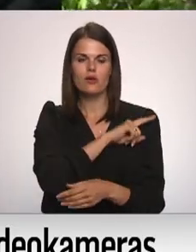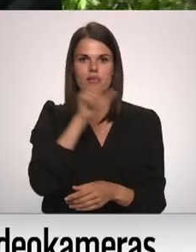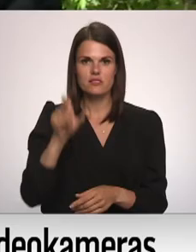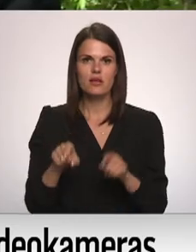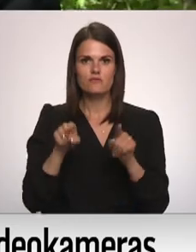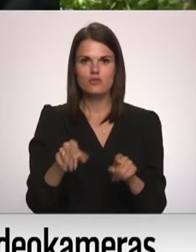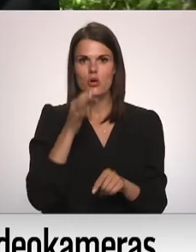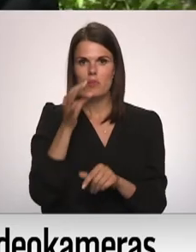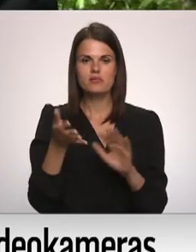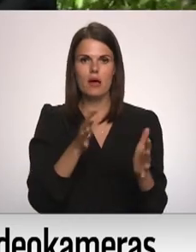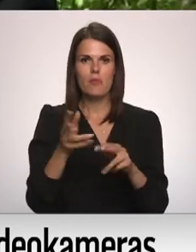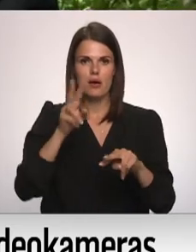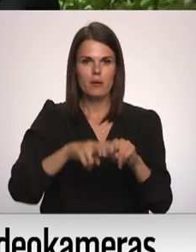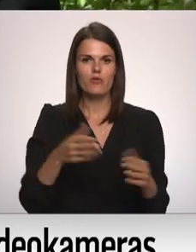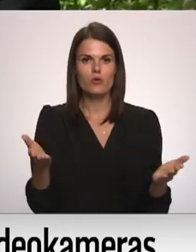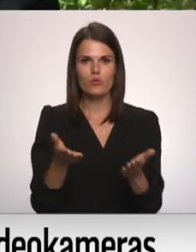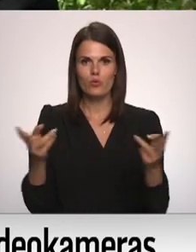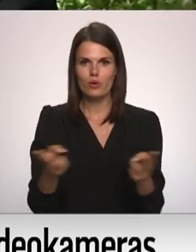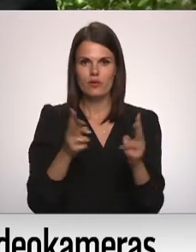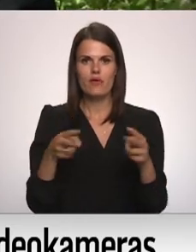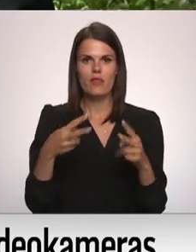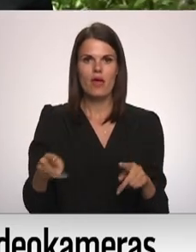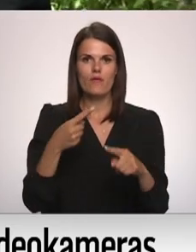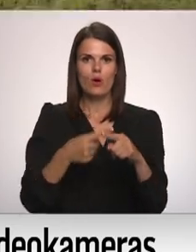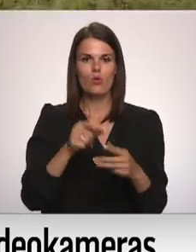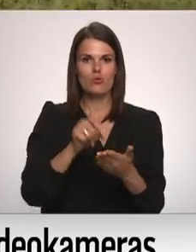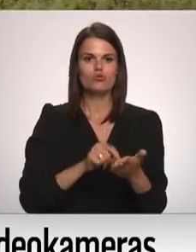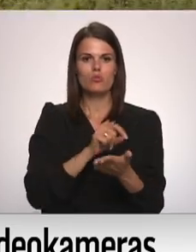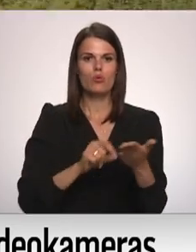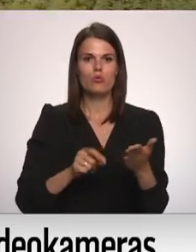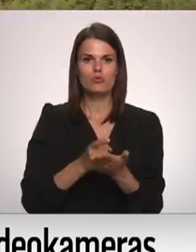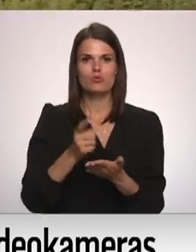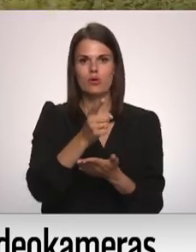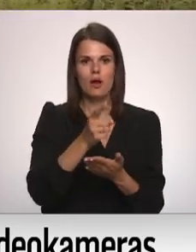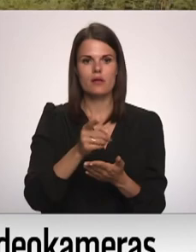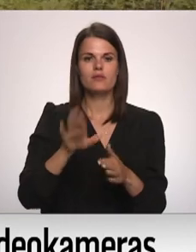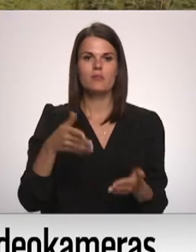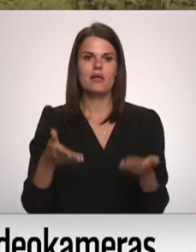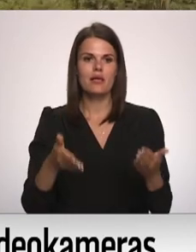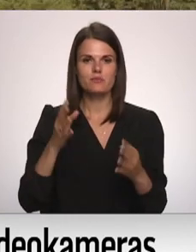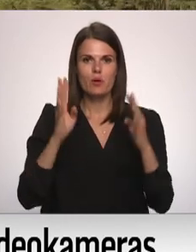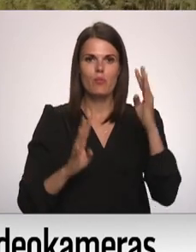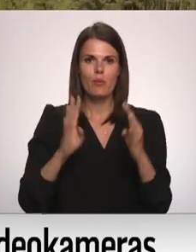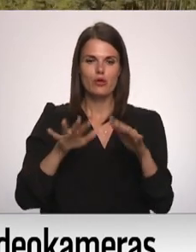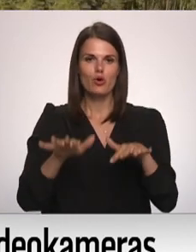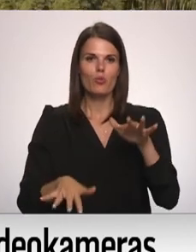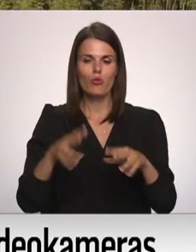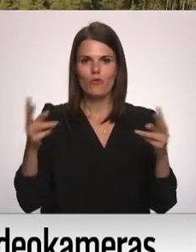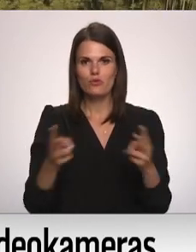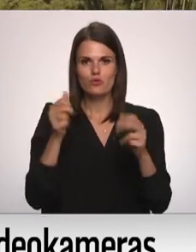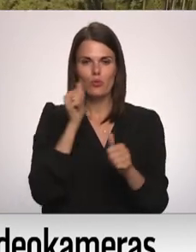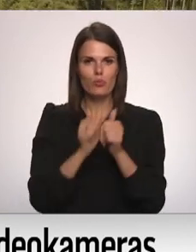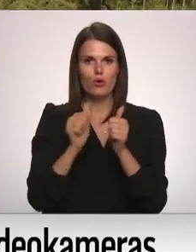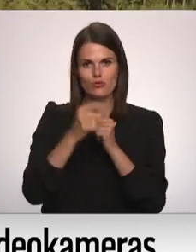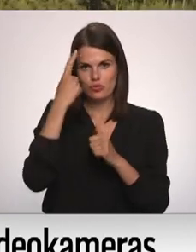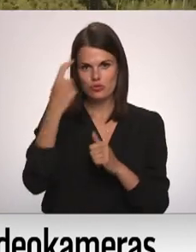pasaka vietu, apmēram, kurā vietā deg. Pat nevajag kruspunktu vilkt uz kartes. Par iespējamiem meža vai purva ugunsgrākiem bieži ziņo